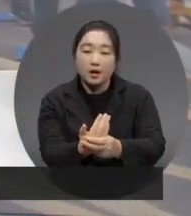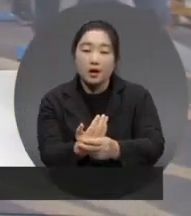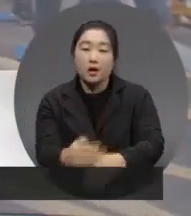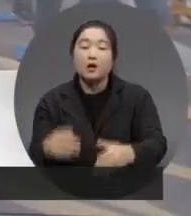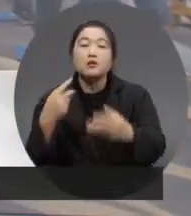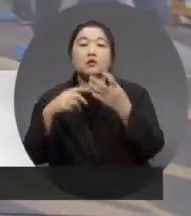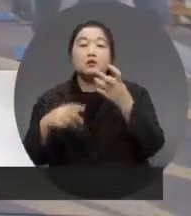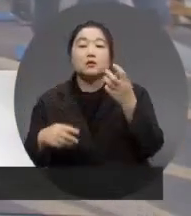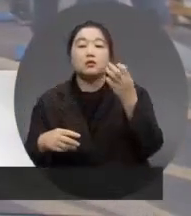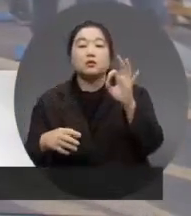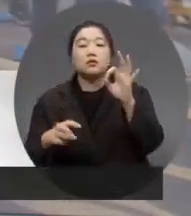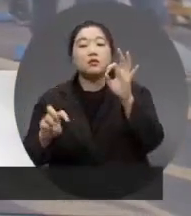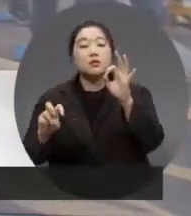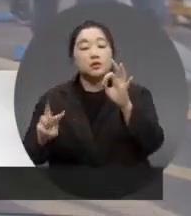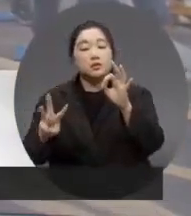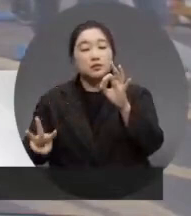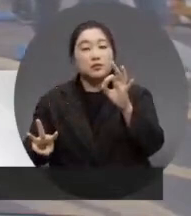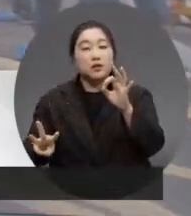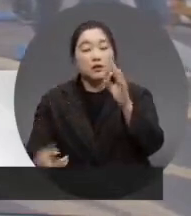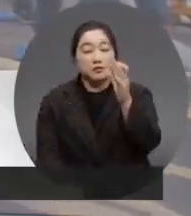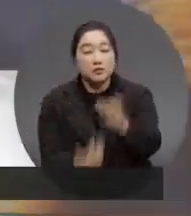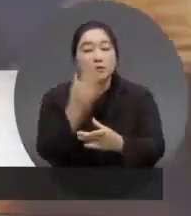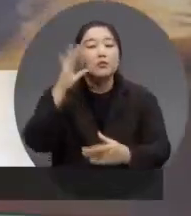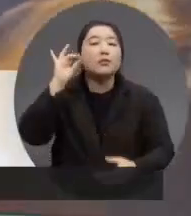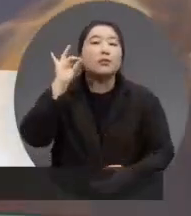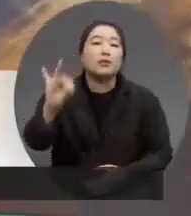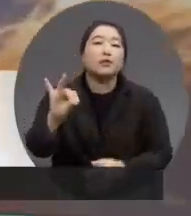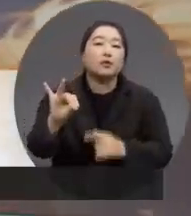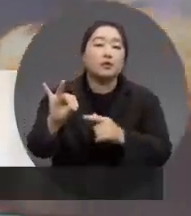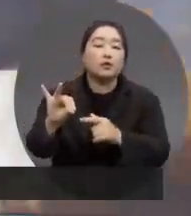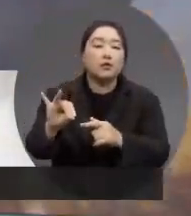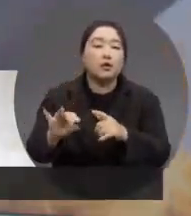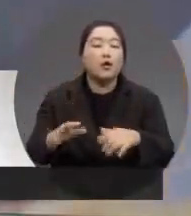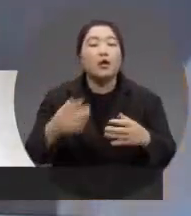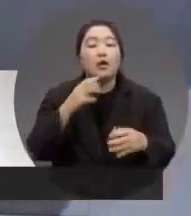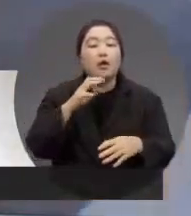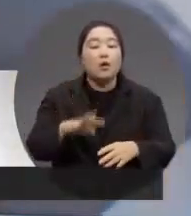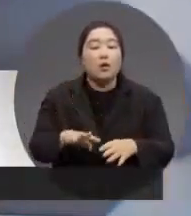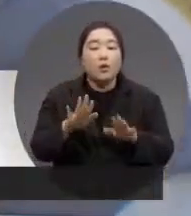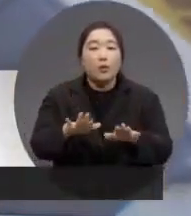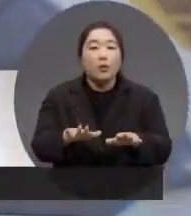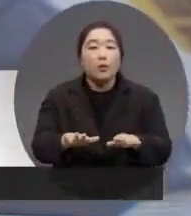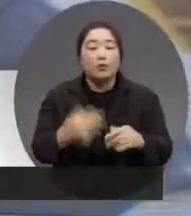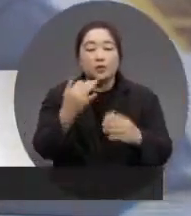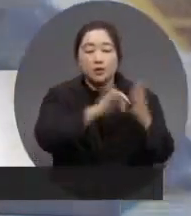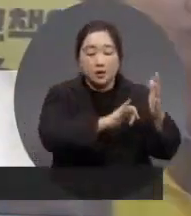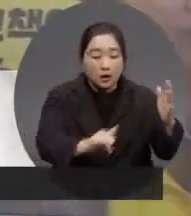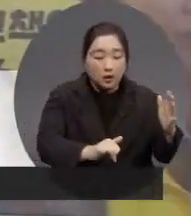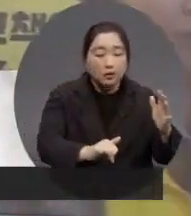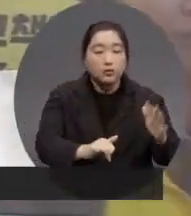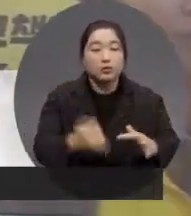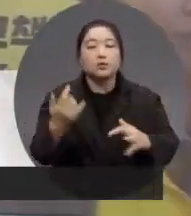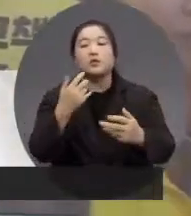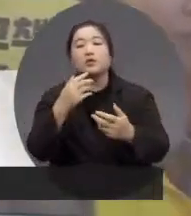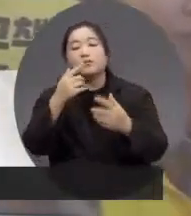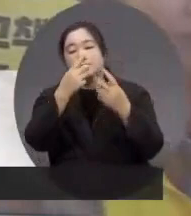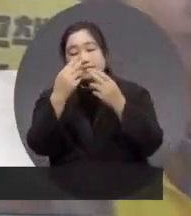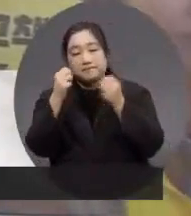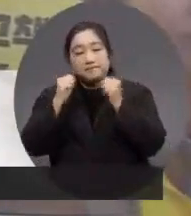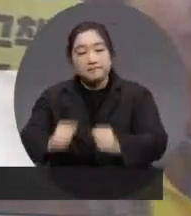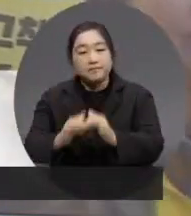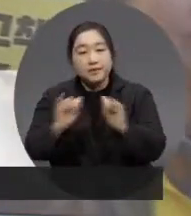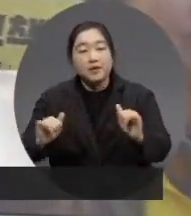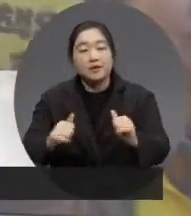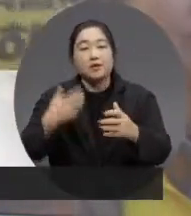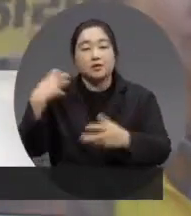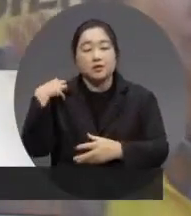23일이면 참사가 일어난 지 꼭 100일째가 됩니다. 사흘 앞둔 오늘 유가족과 생존자들이 추모 행사를 열고